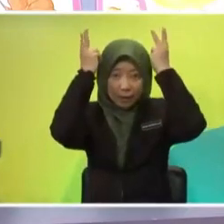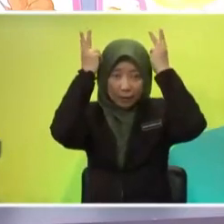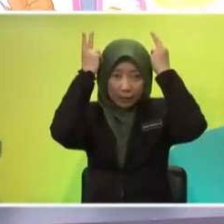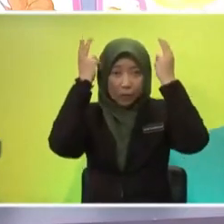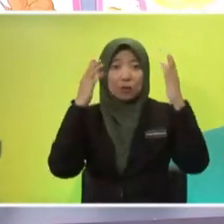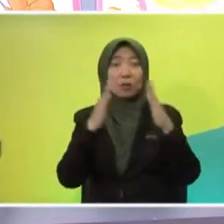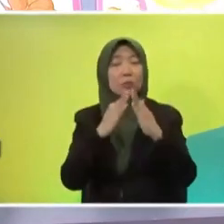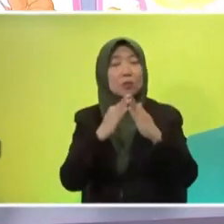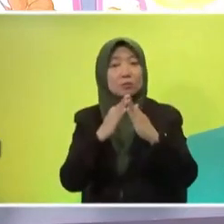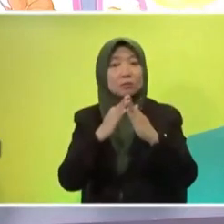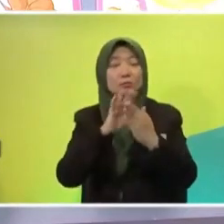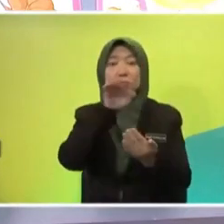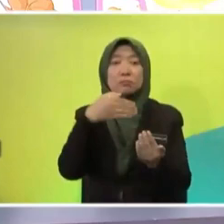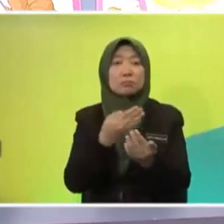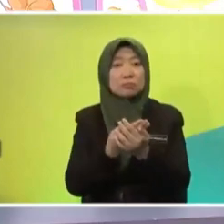murid-murid di rumah.